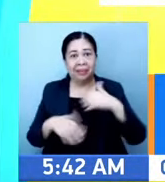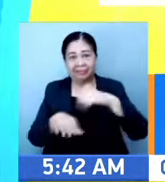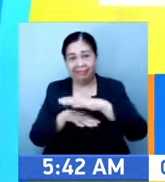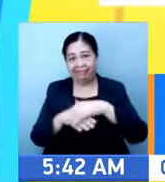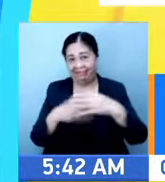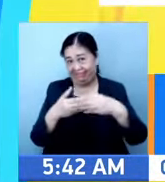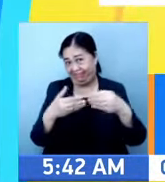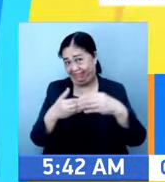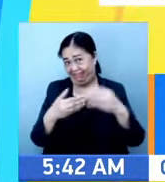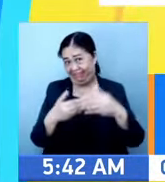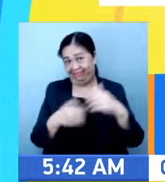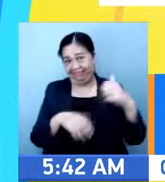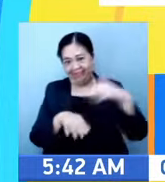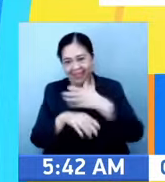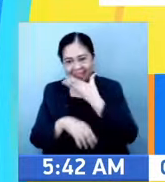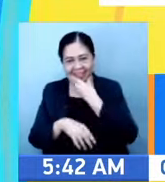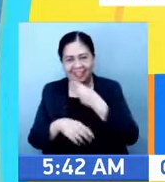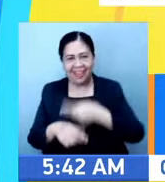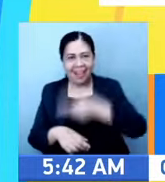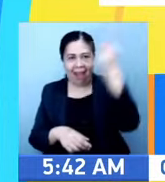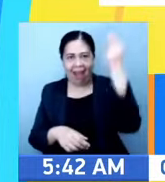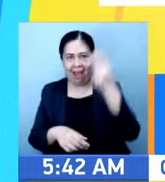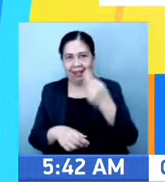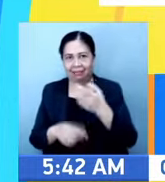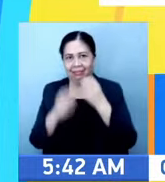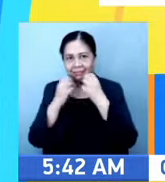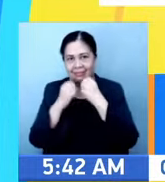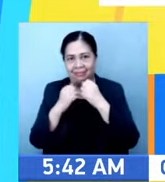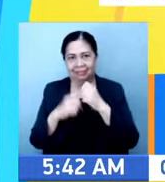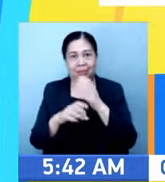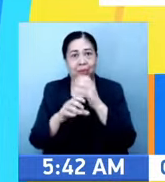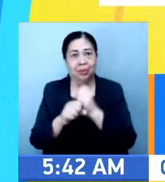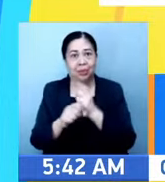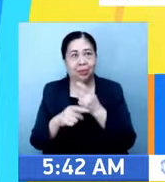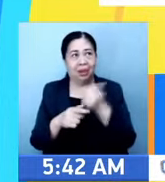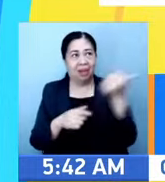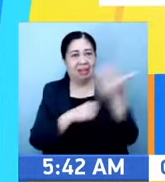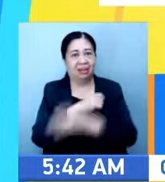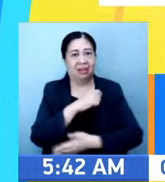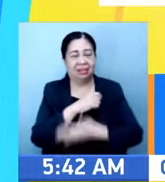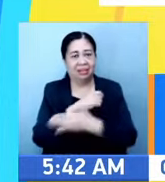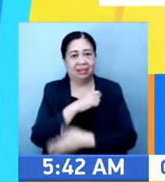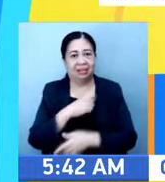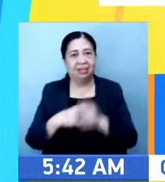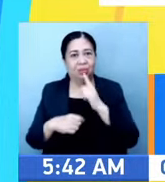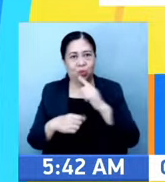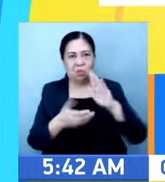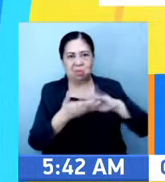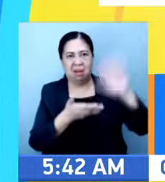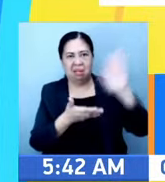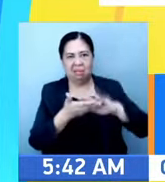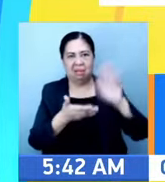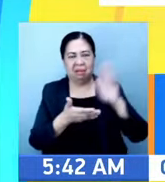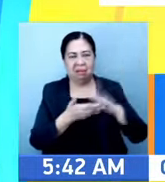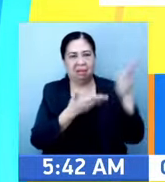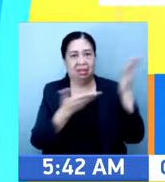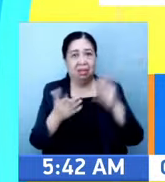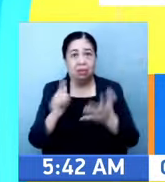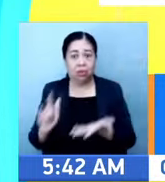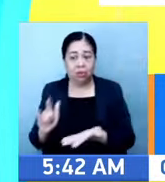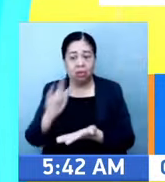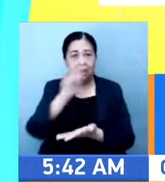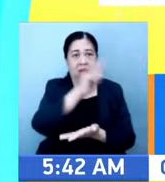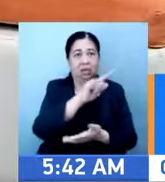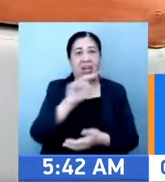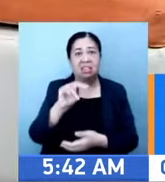nila, malaki ang value. Yung mga kumuha ng produkto abroad, tiyak, magmamahal sila ngayon. Yung mga mag-a-abroad, kailangan mo dollars na